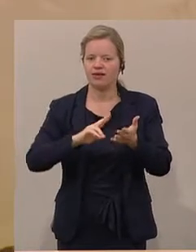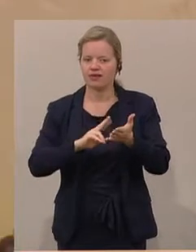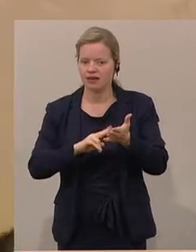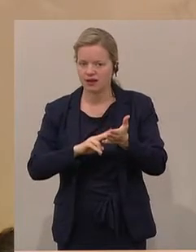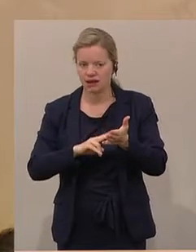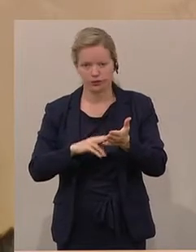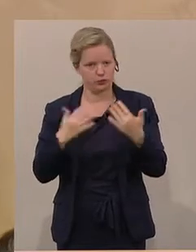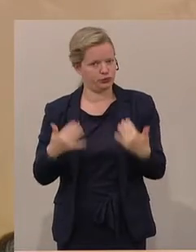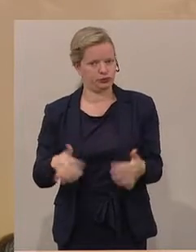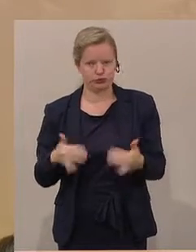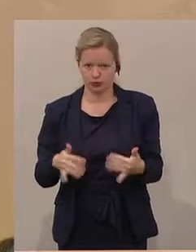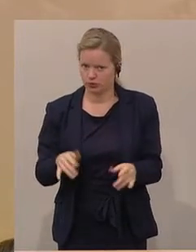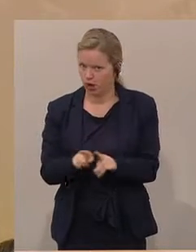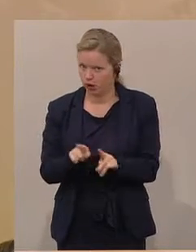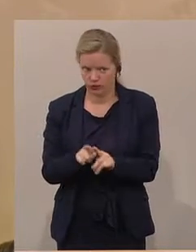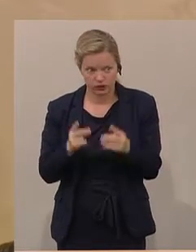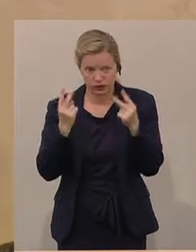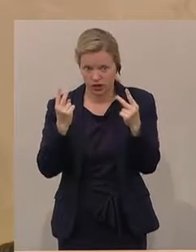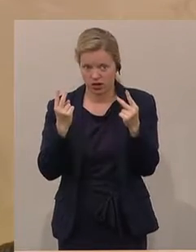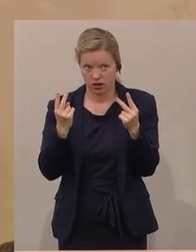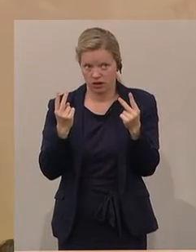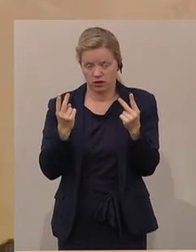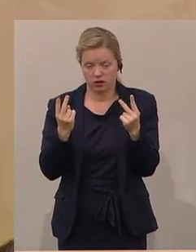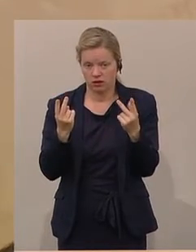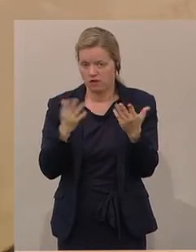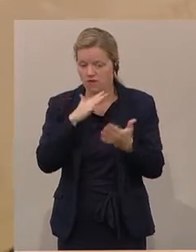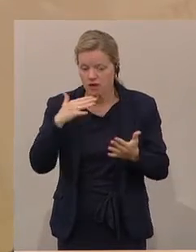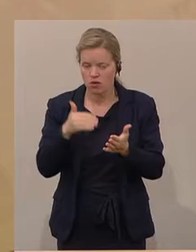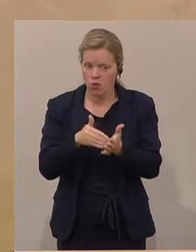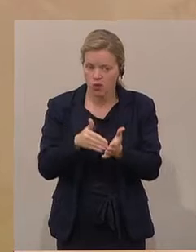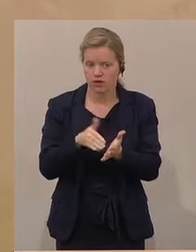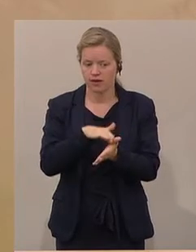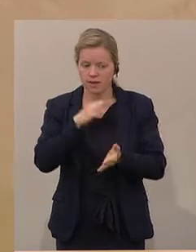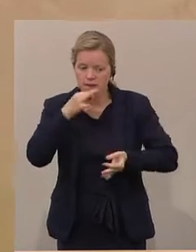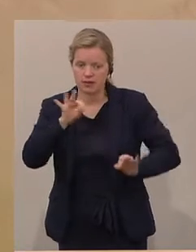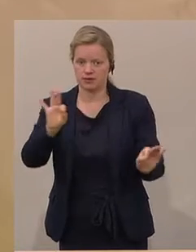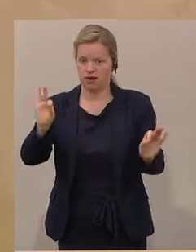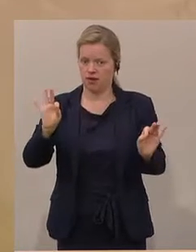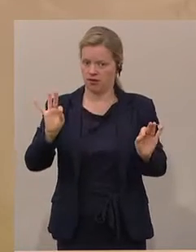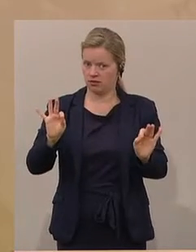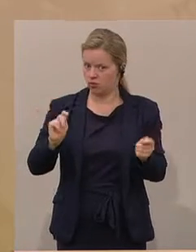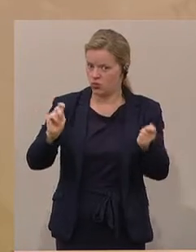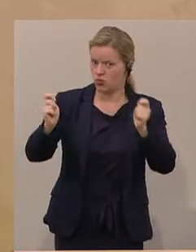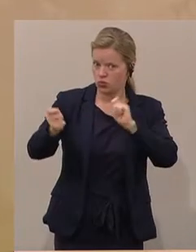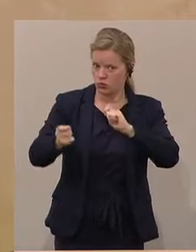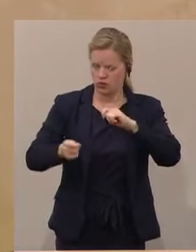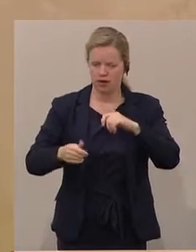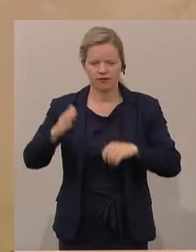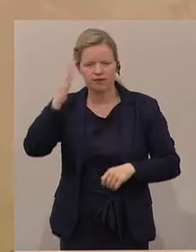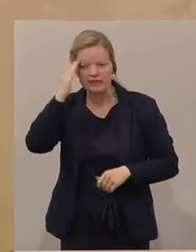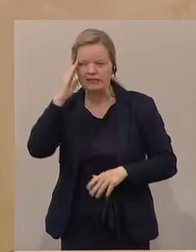Digitalisierung natürlich hier auch viel Notwendigkeit gegeben, Dinge auch zu optimieren und zu verbessern. Wenn es um Wissenserwerb,